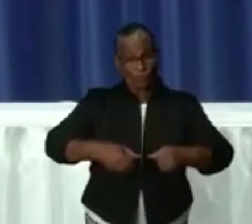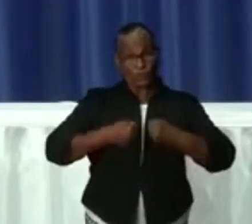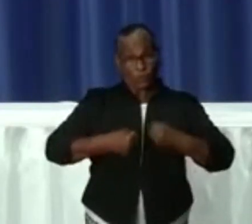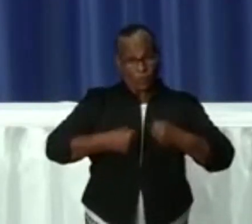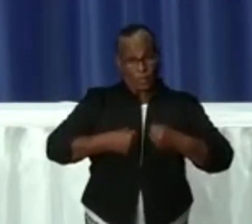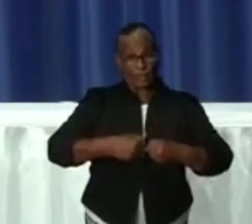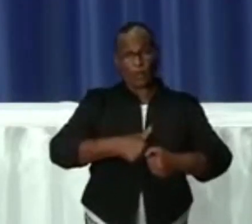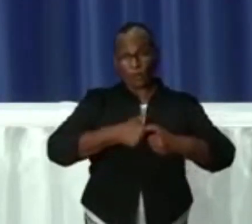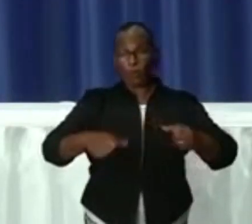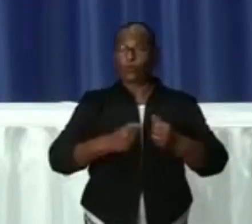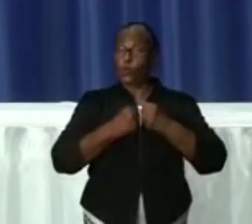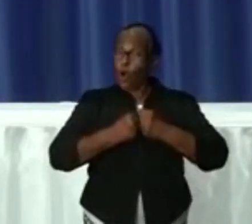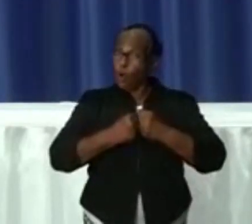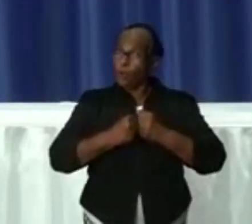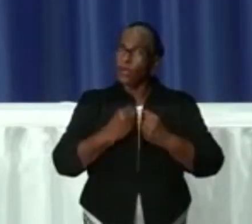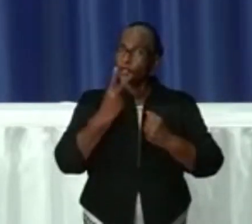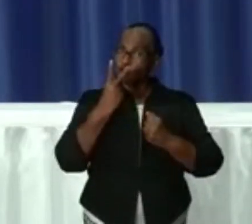ademen.